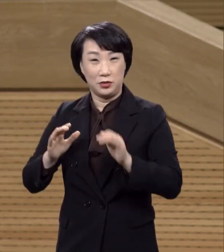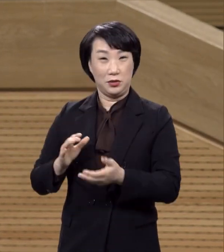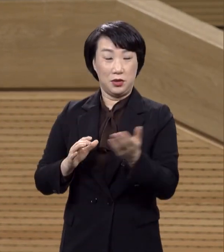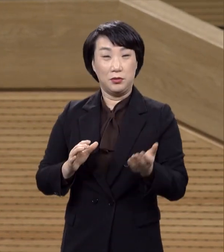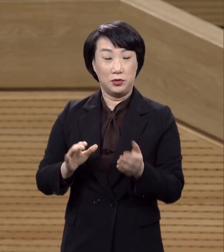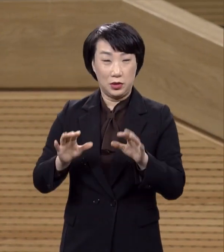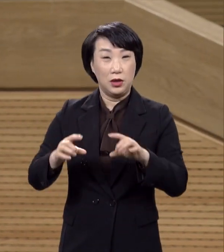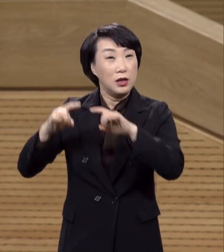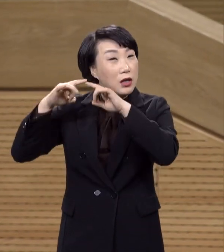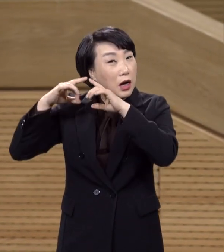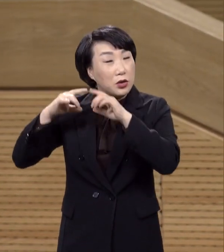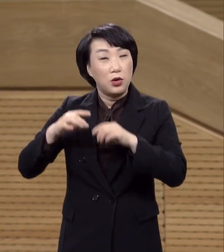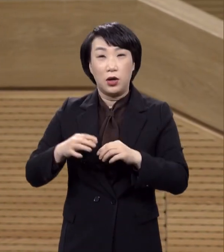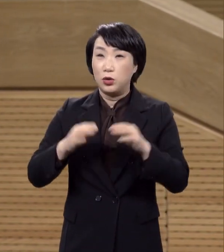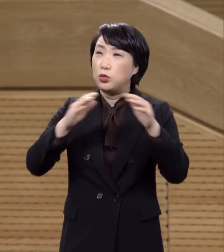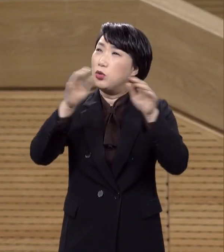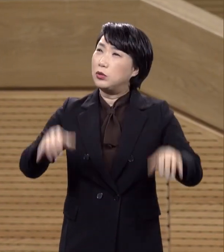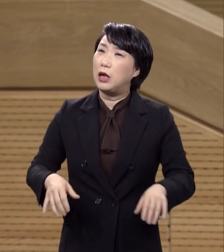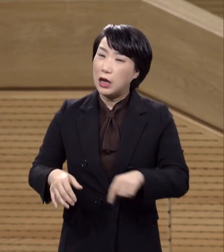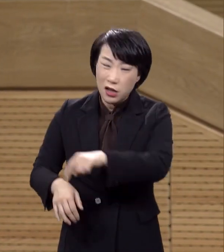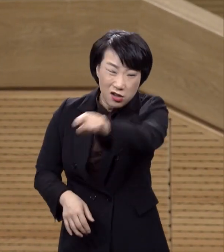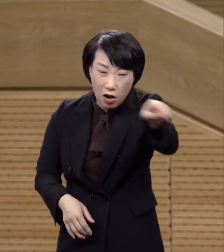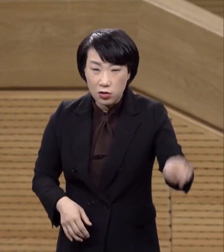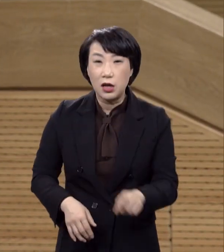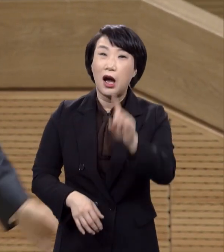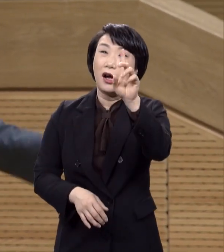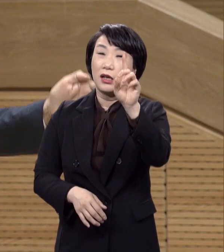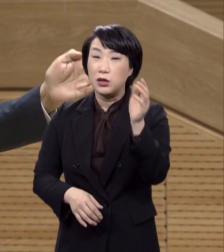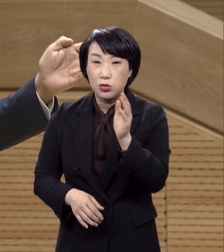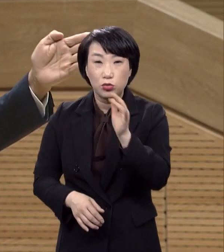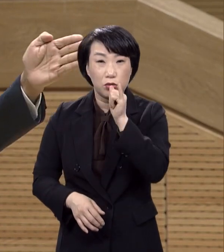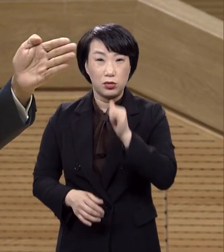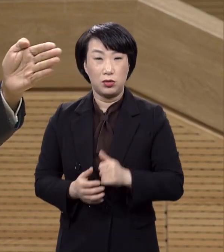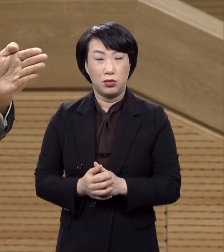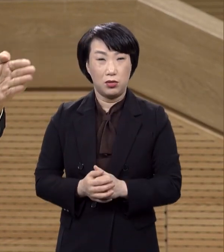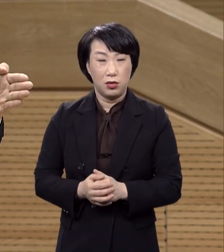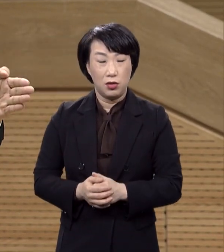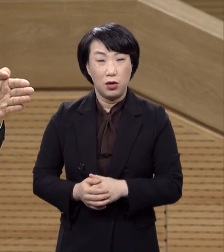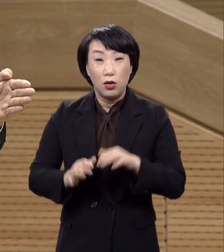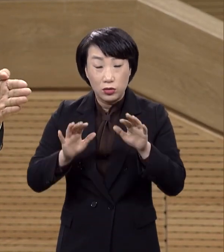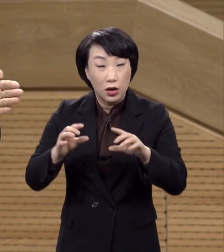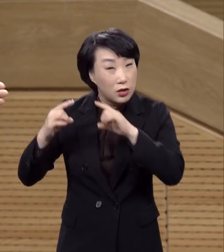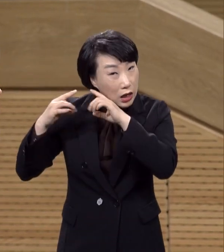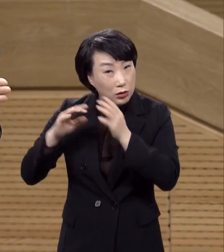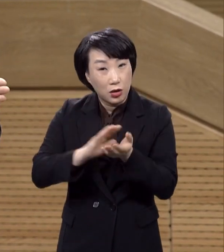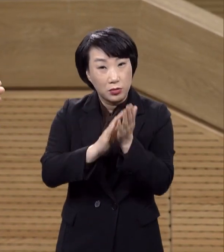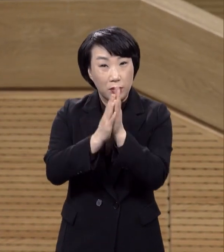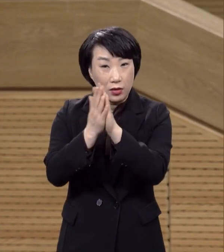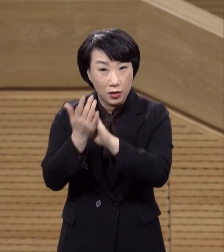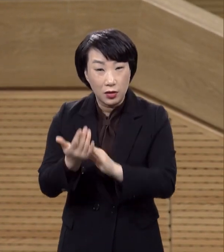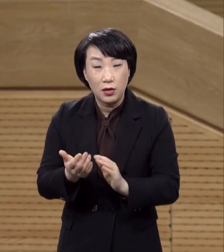한 동네에 하나 있을지 말지요. 예, 라디오가 변해서